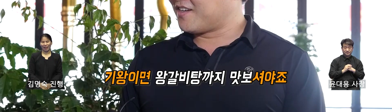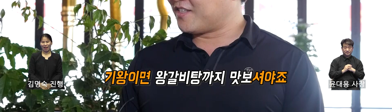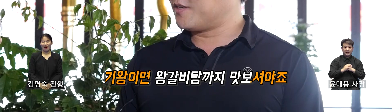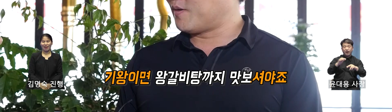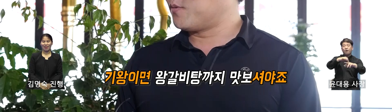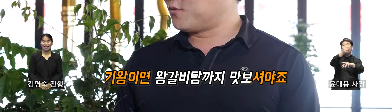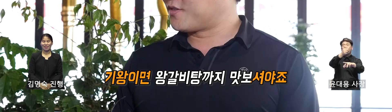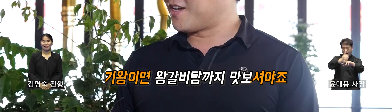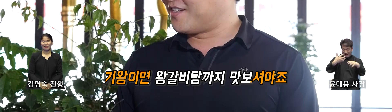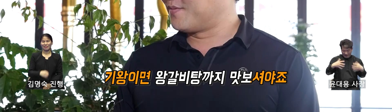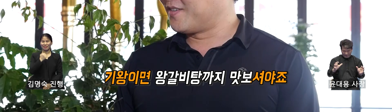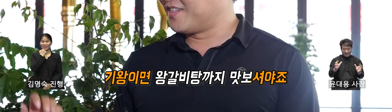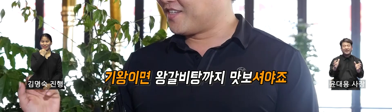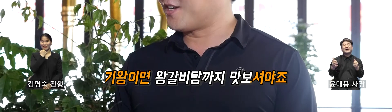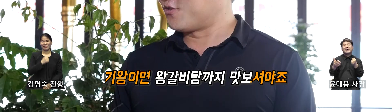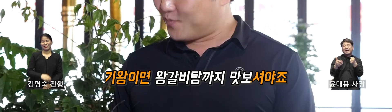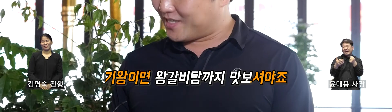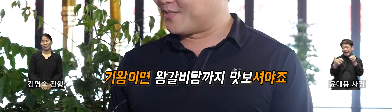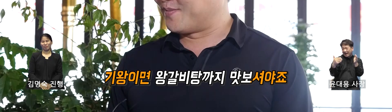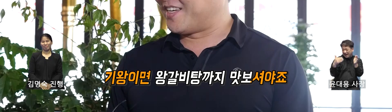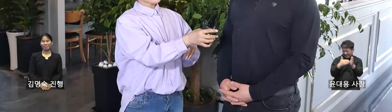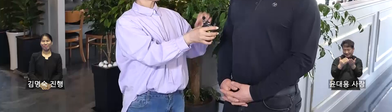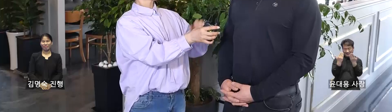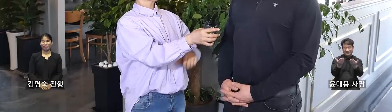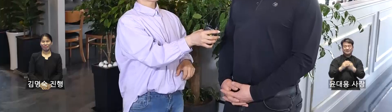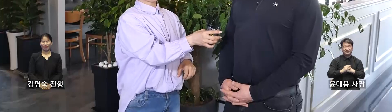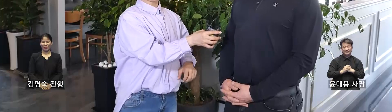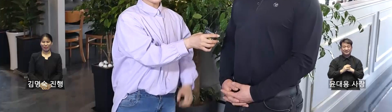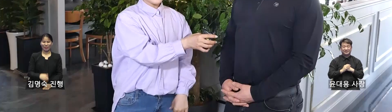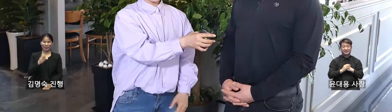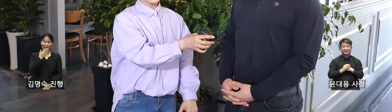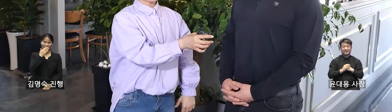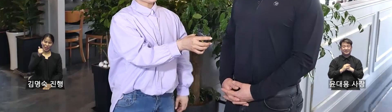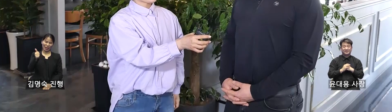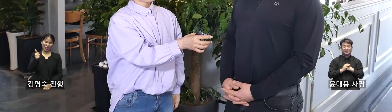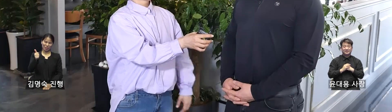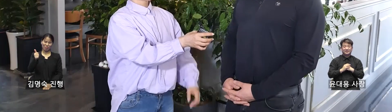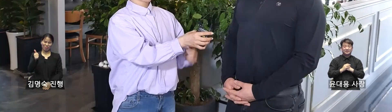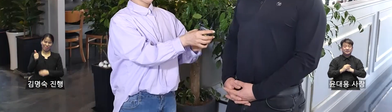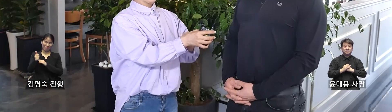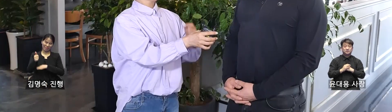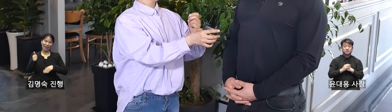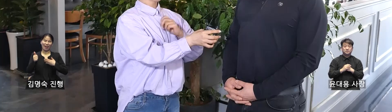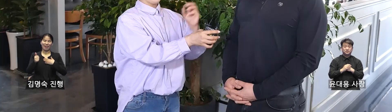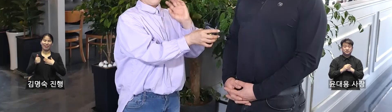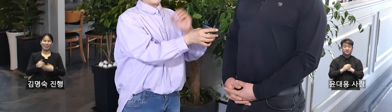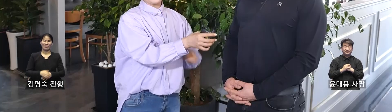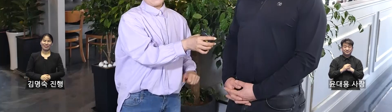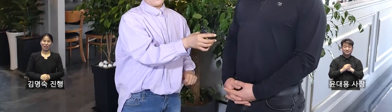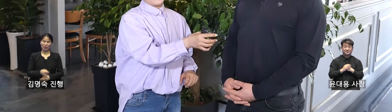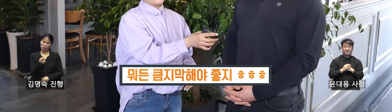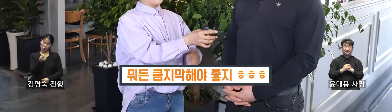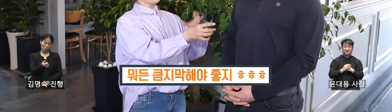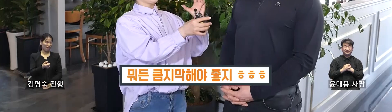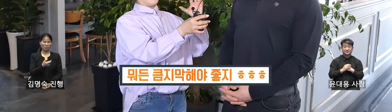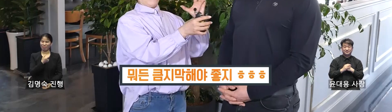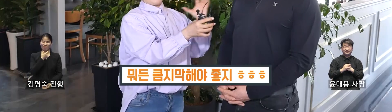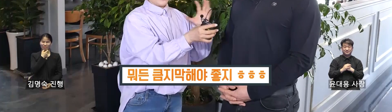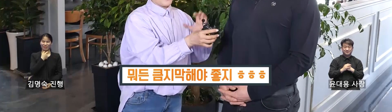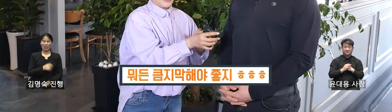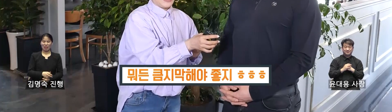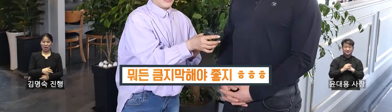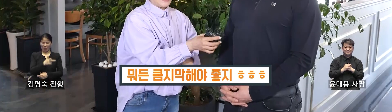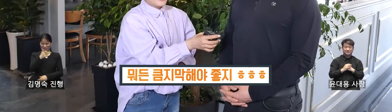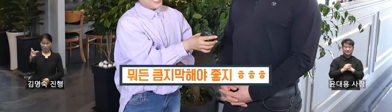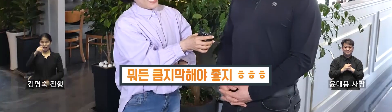아. 같이 맛볼 수 있게끔 아유, 준비했습니다. 우리 사장님 또 어떻게 하시고 제가 작은 걸 별로 안 좋아하거든요. 아니, 뭐든지